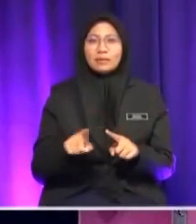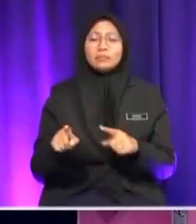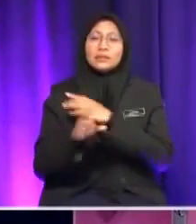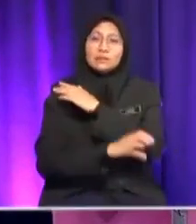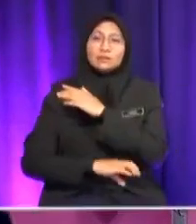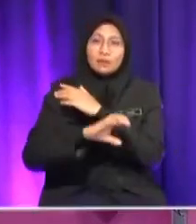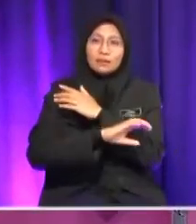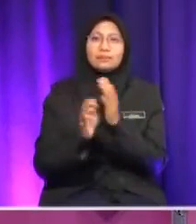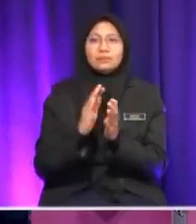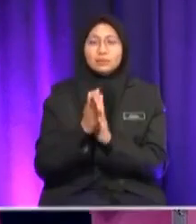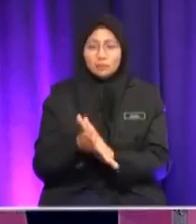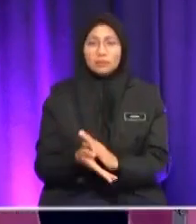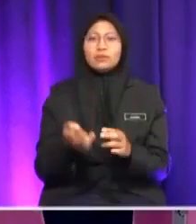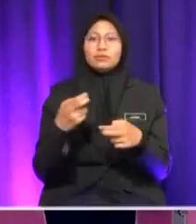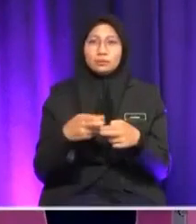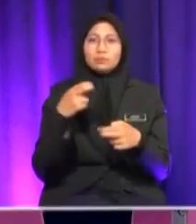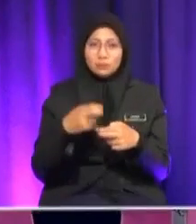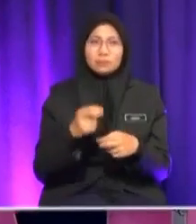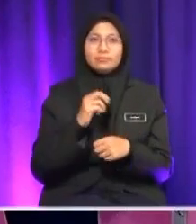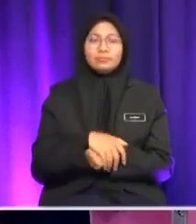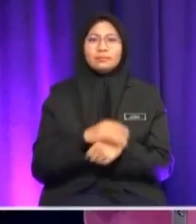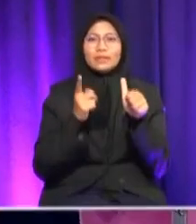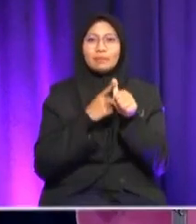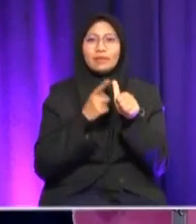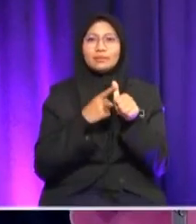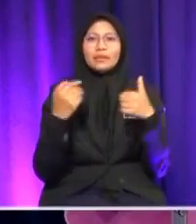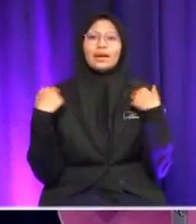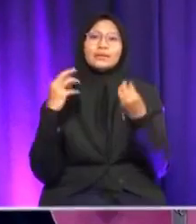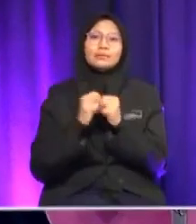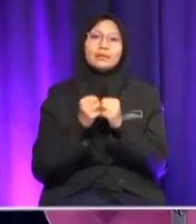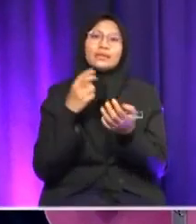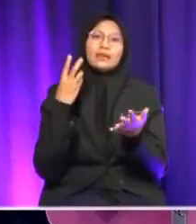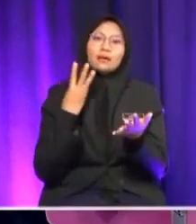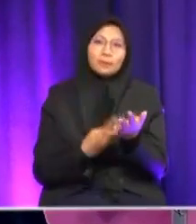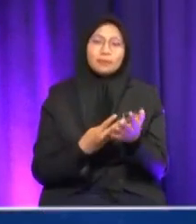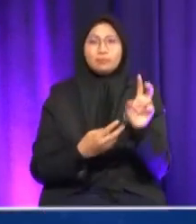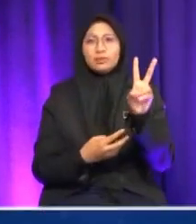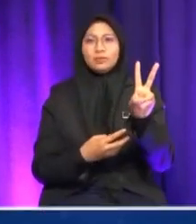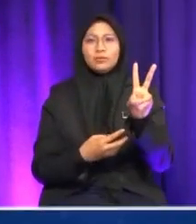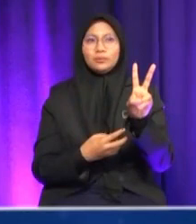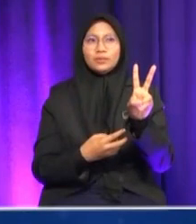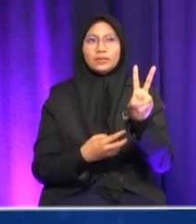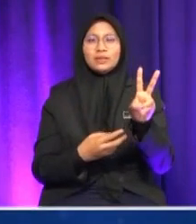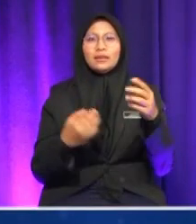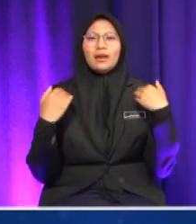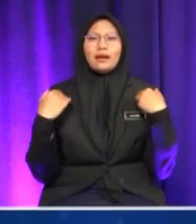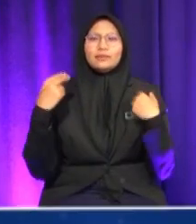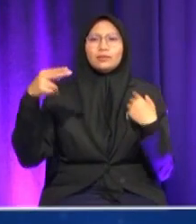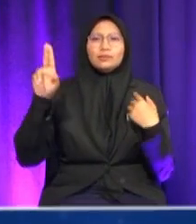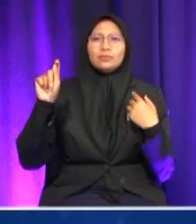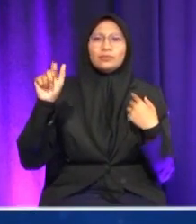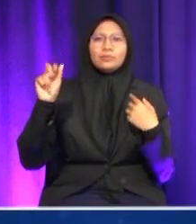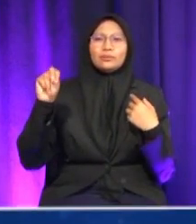juga. Betul. Okey, yang pertama, untuk diri menghadapi masalah kewangan. Yang kedua, bebanan hutang yang tidak